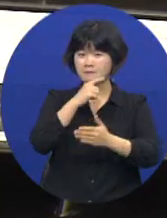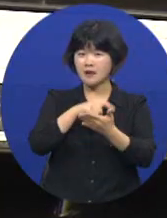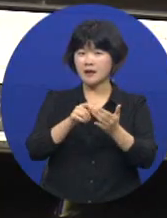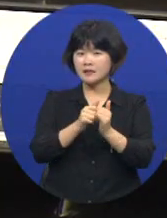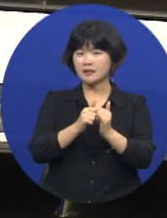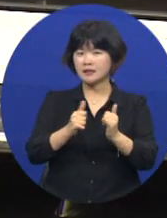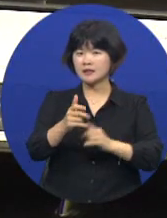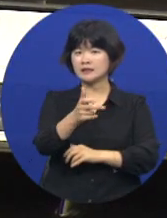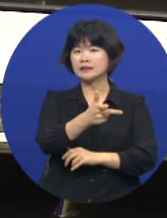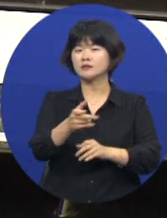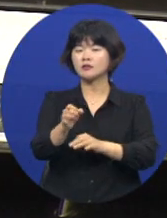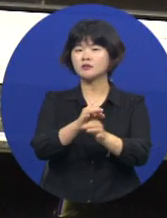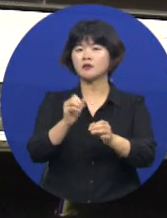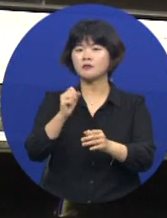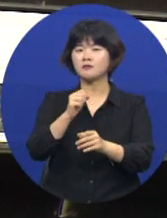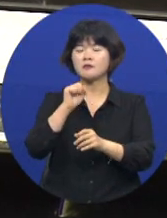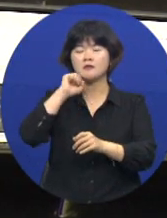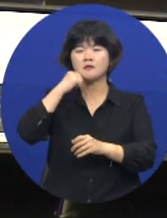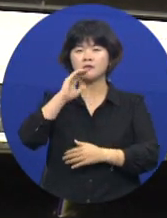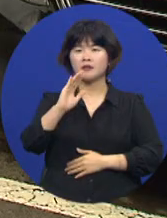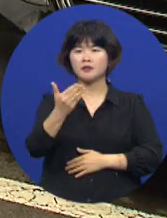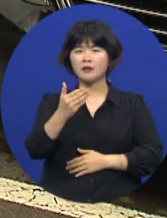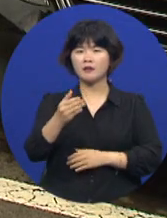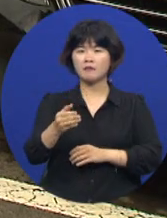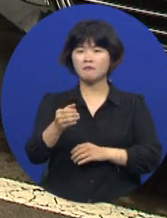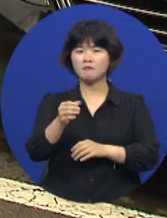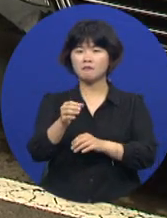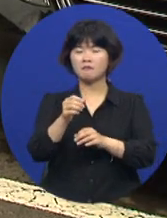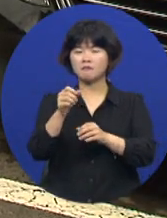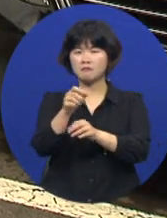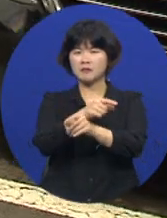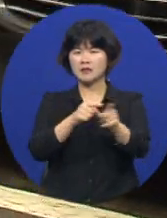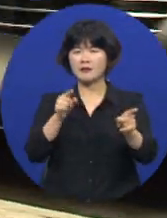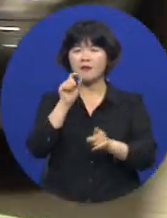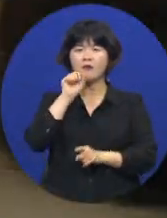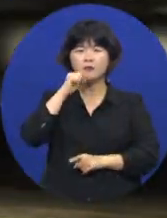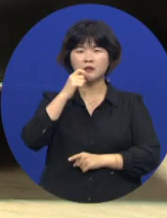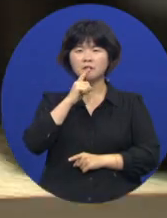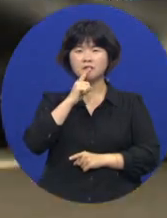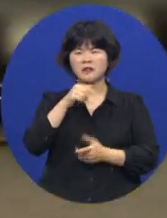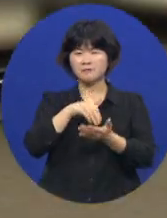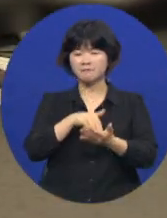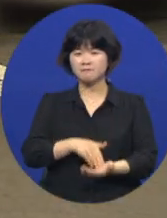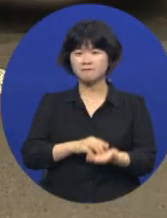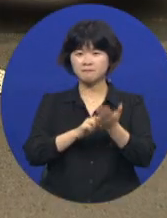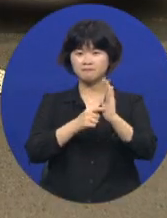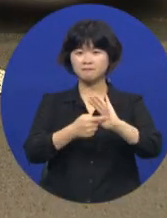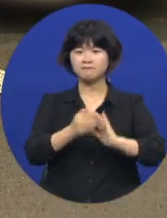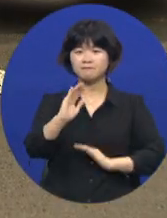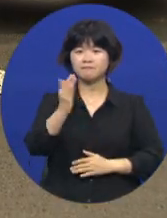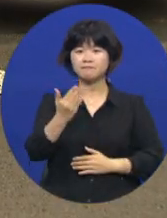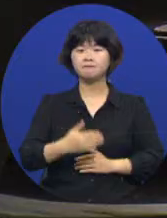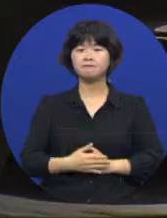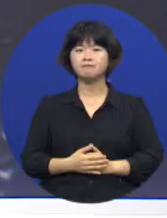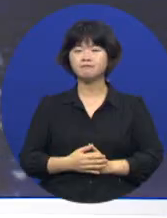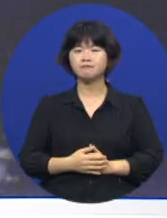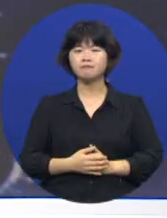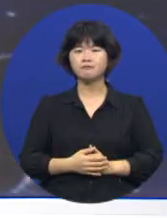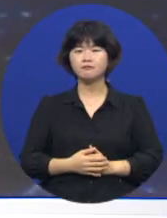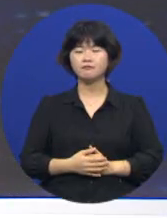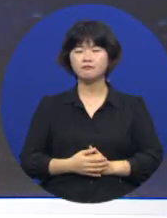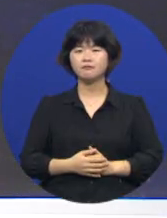큰 경제적 위기에 빠졌고 피해 회복도 어렵게 돼 중형을 선고한다고 밝혔습니다.